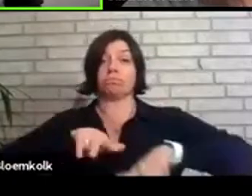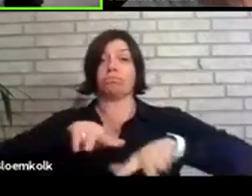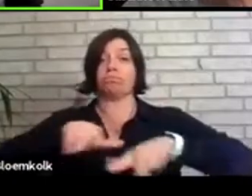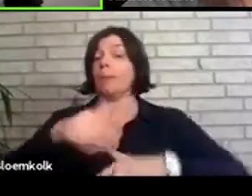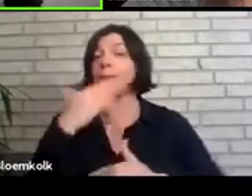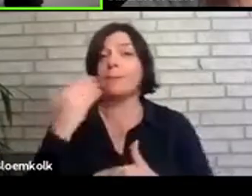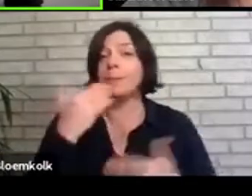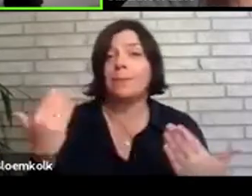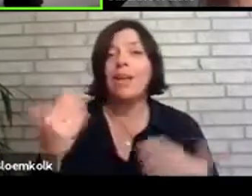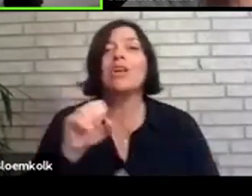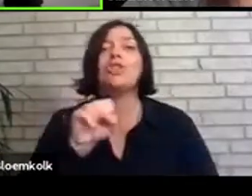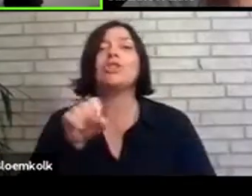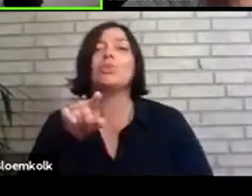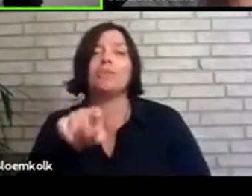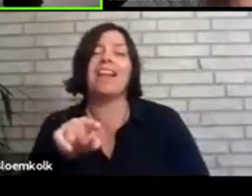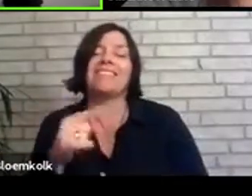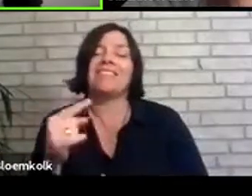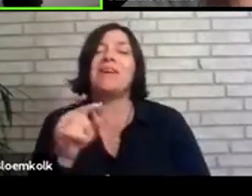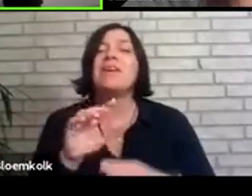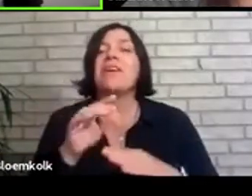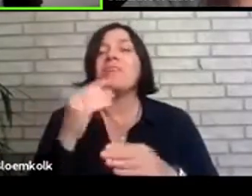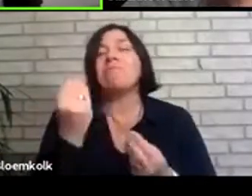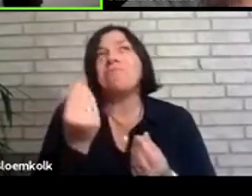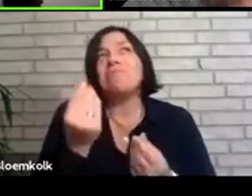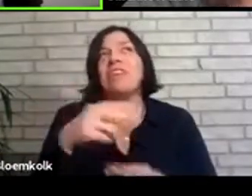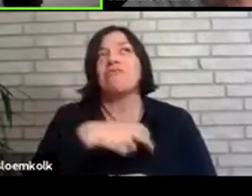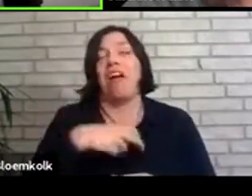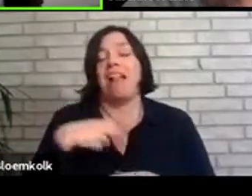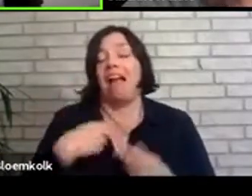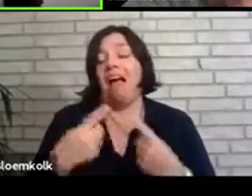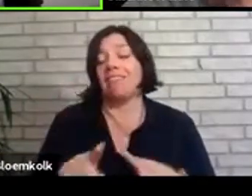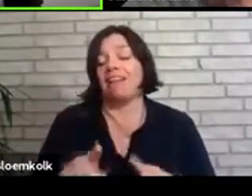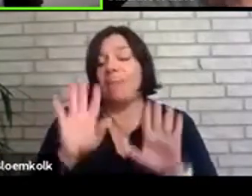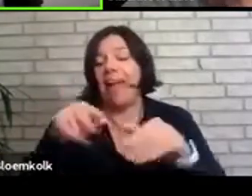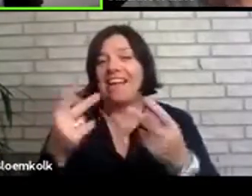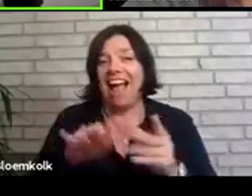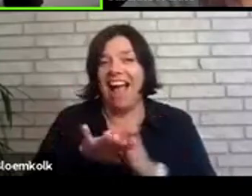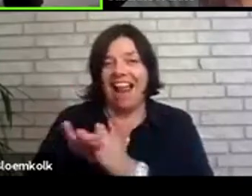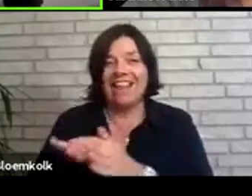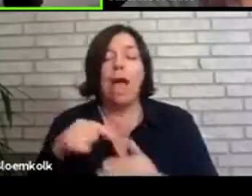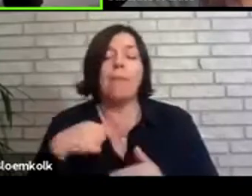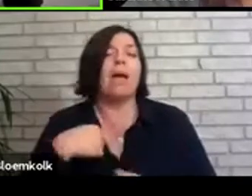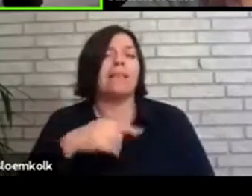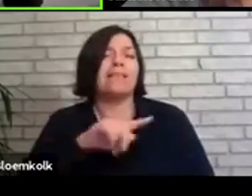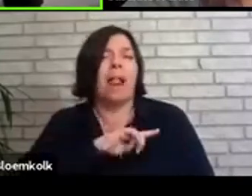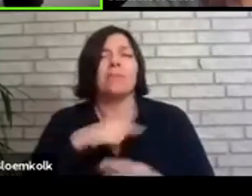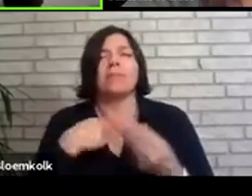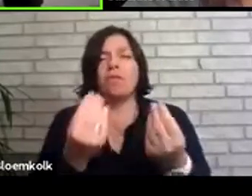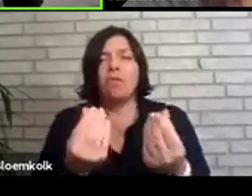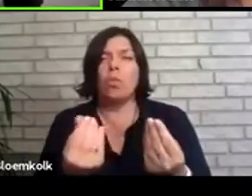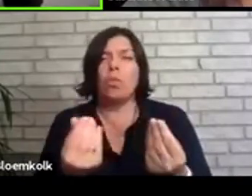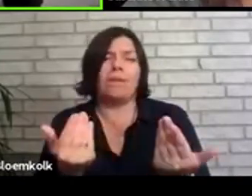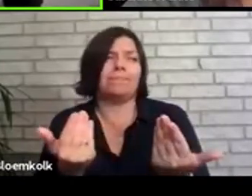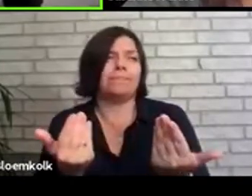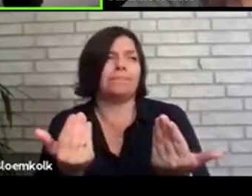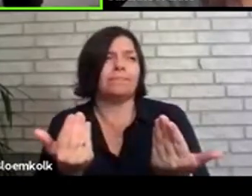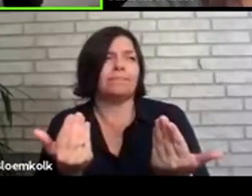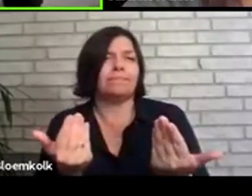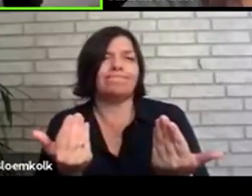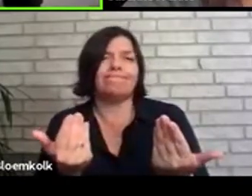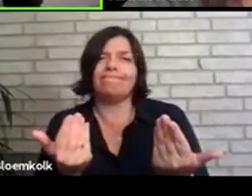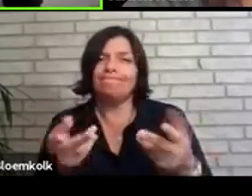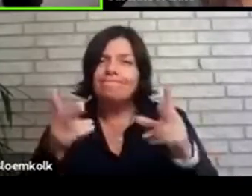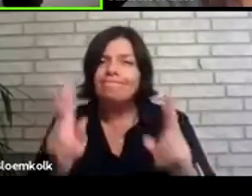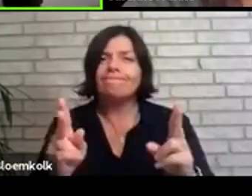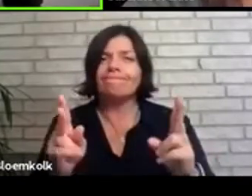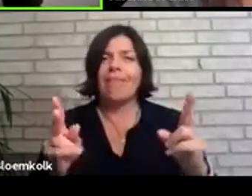passiert. In Teilen meine ich zu wissen, dass es schon so ist. Aber dass eben so direkte Austauschformate da